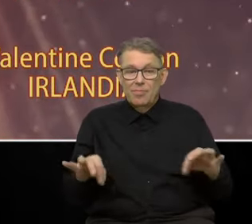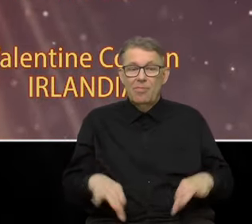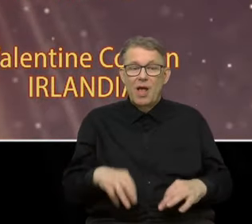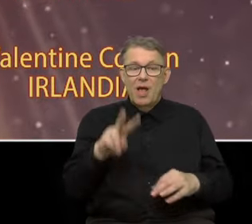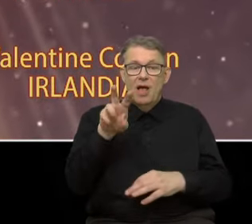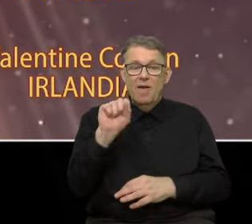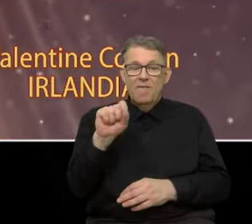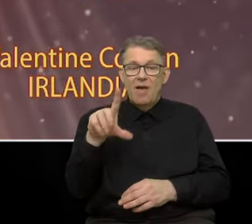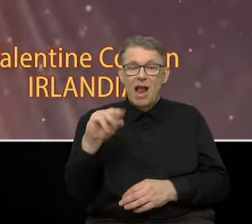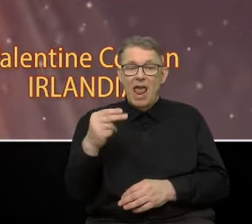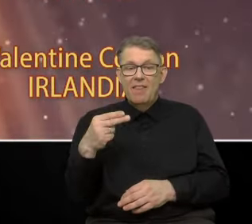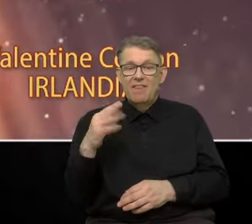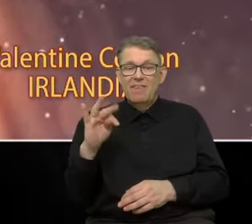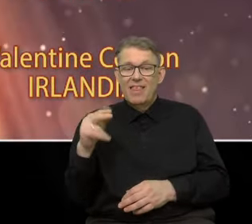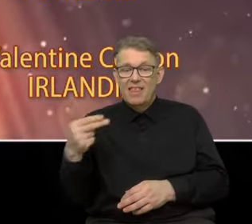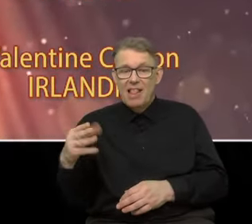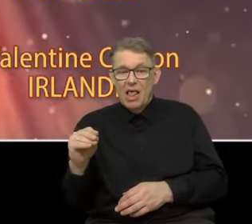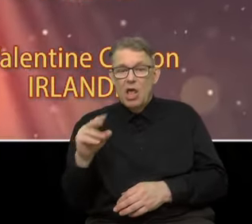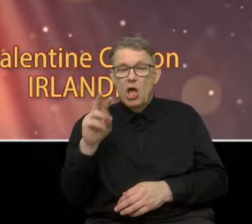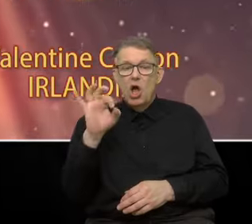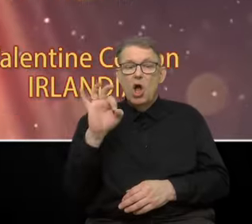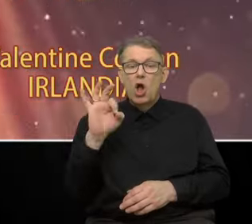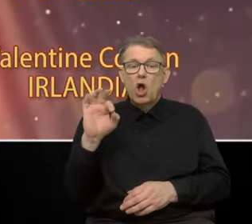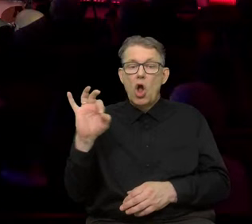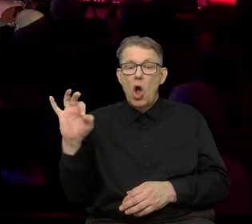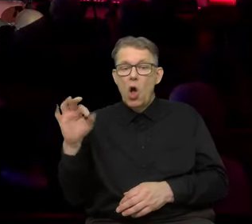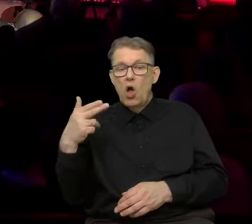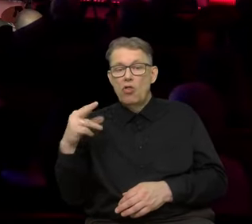Valentin Conlon z Irlandii.